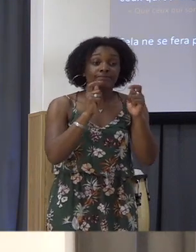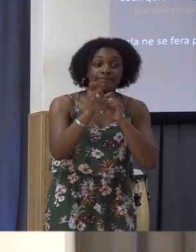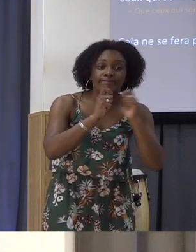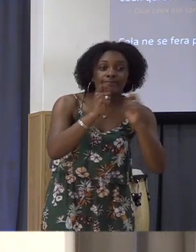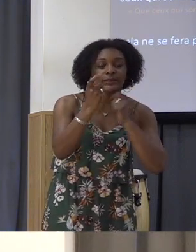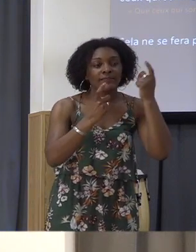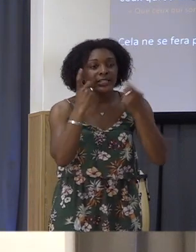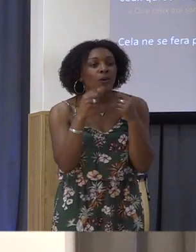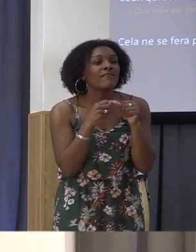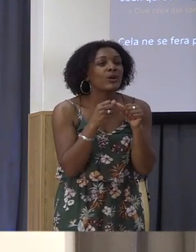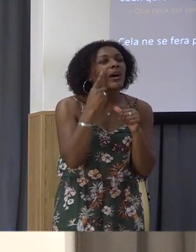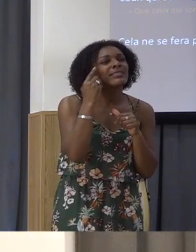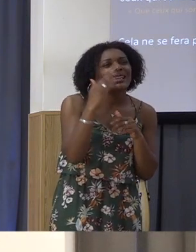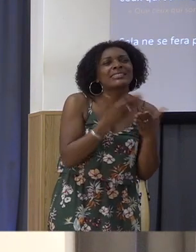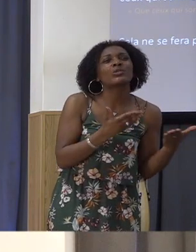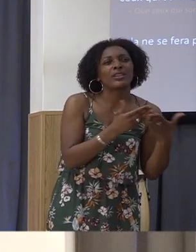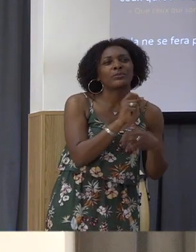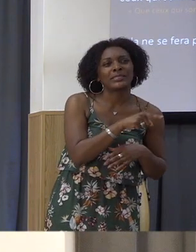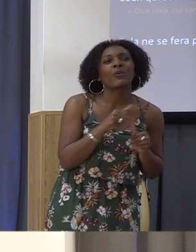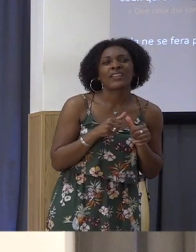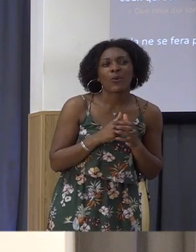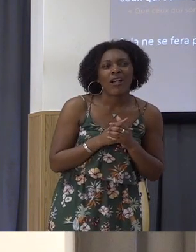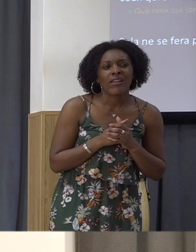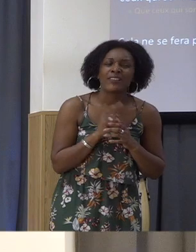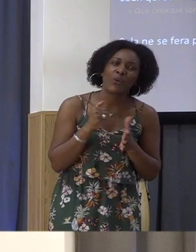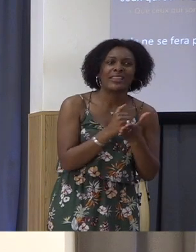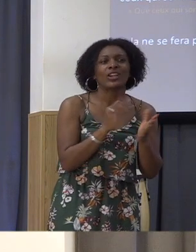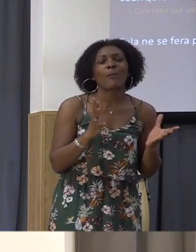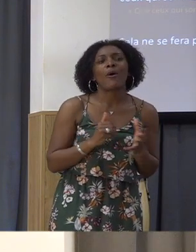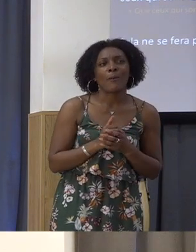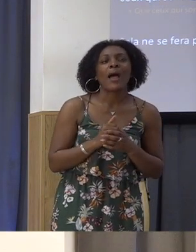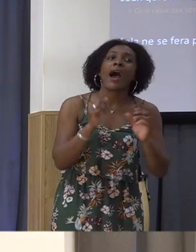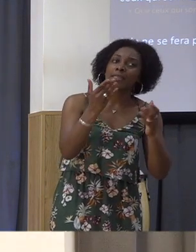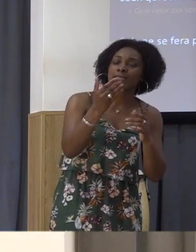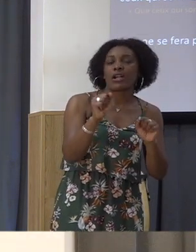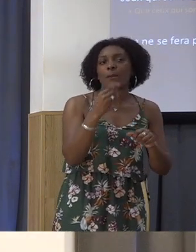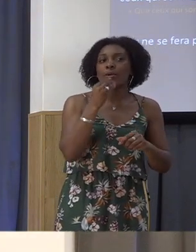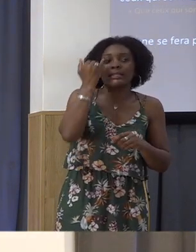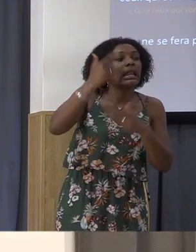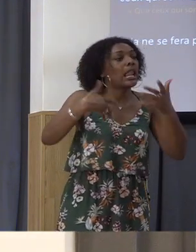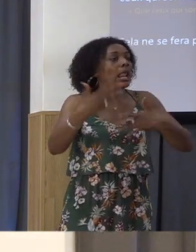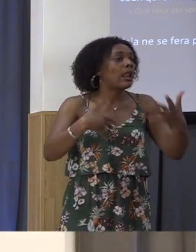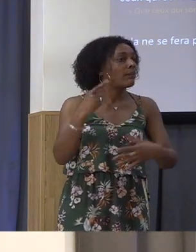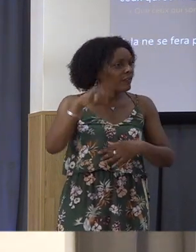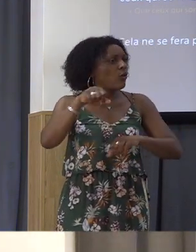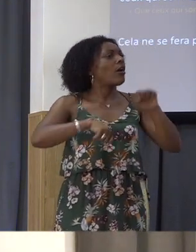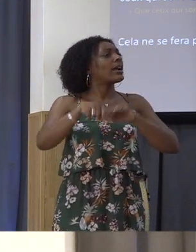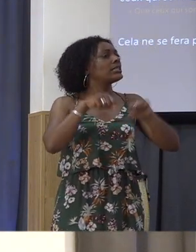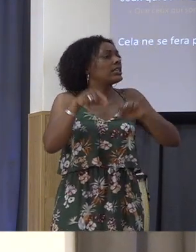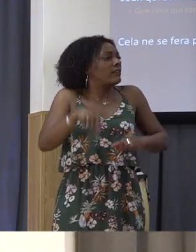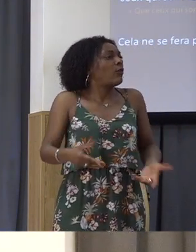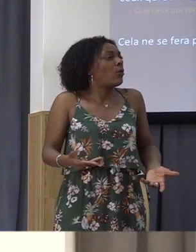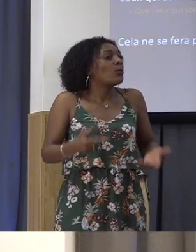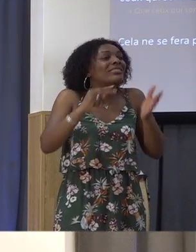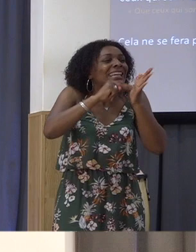et de les adresser. sans rentrer dans le détail, je dirais, technique des choses,